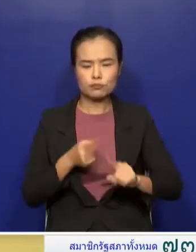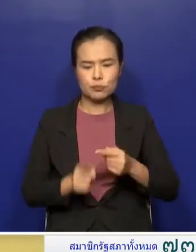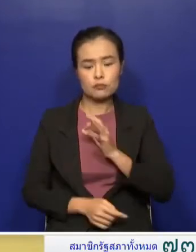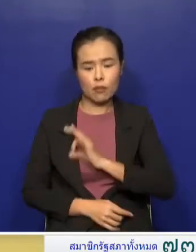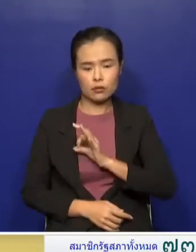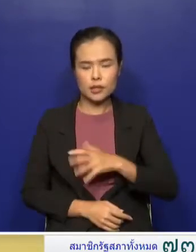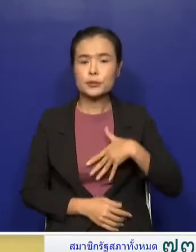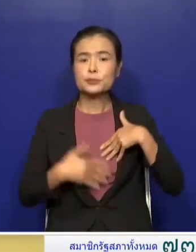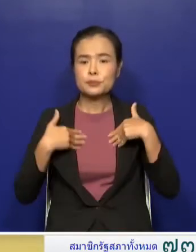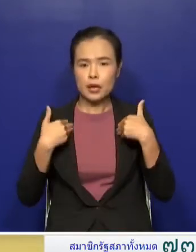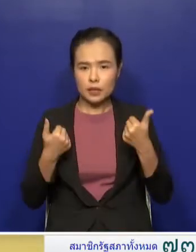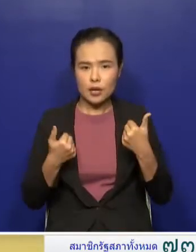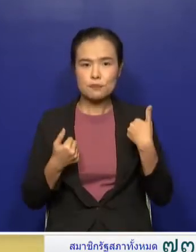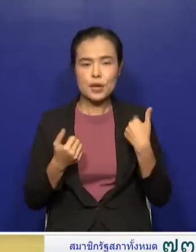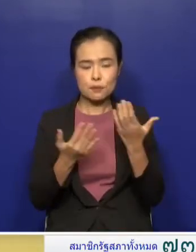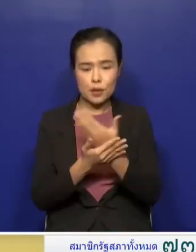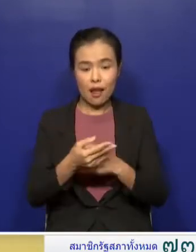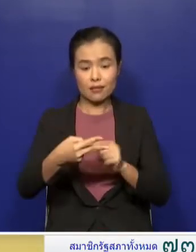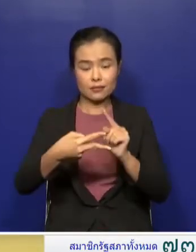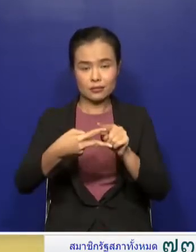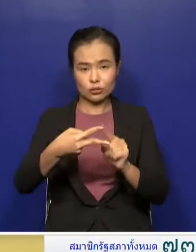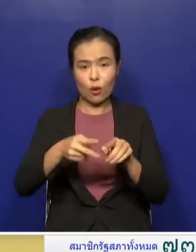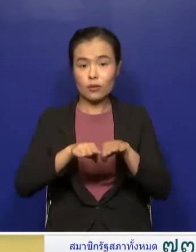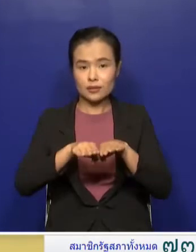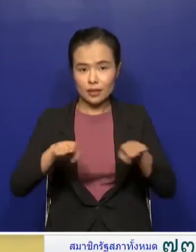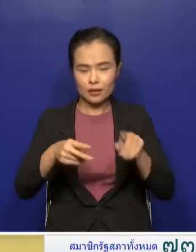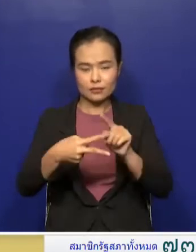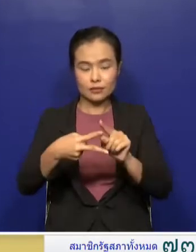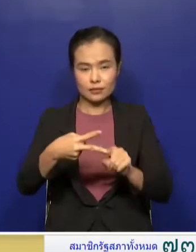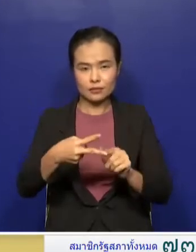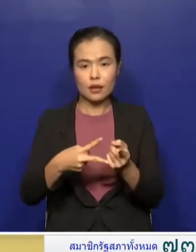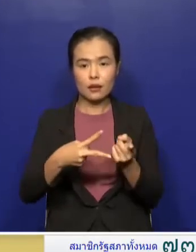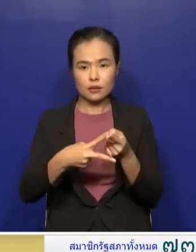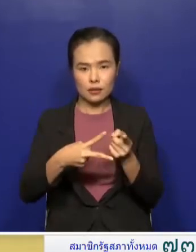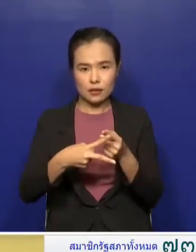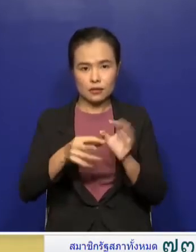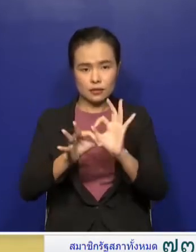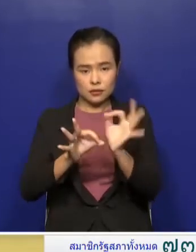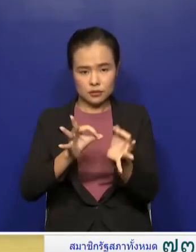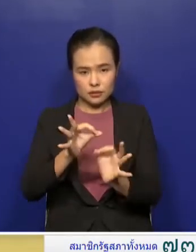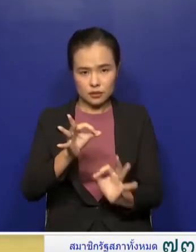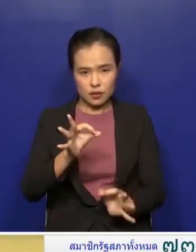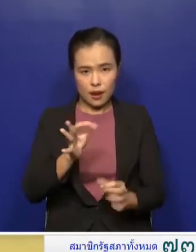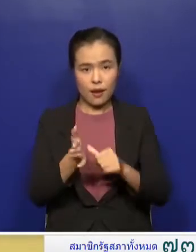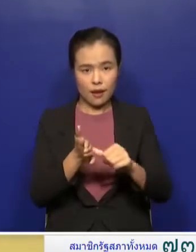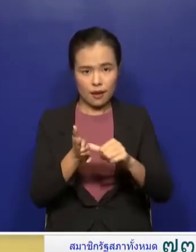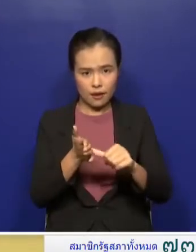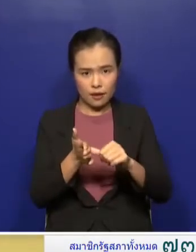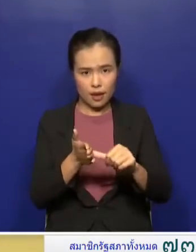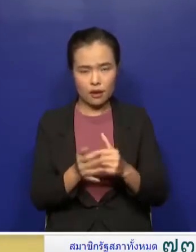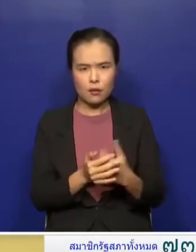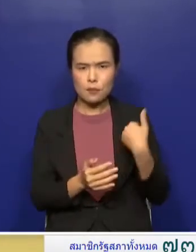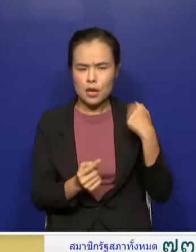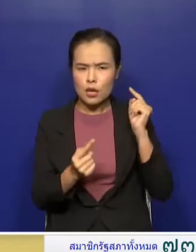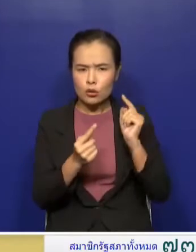ว่าพี่นาอยู่ 2เข็นเคลื่อนที่หนึ่งในแง่เนื้อหาสาระที่เรากำลังจะแก้ไขเนี่ยมัน